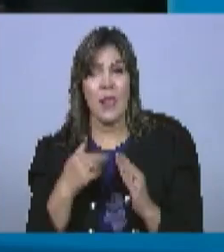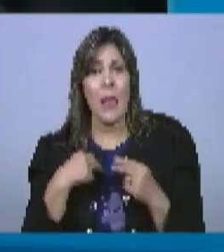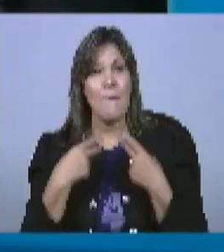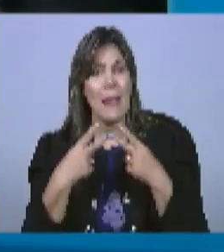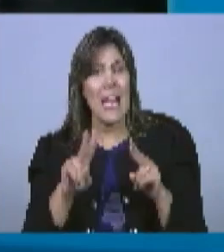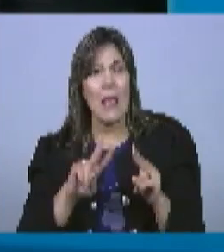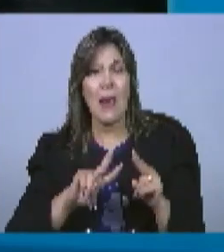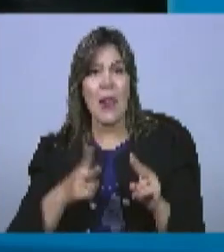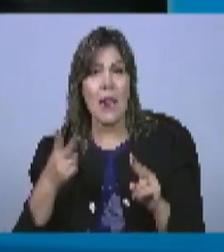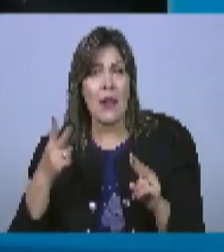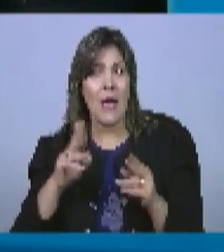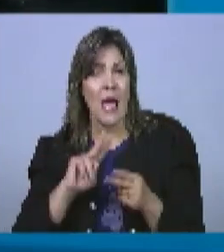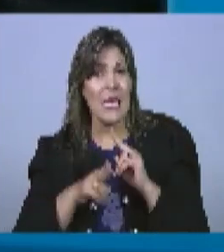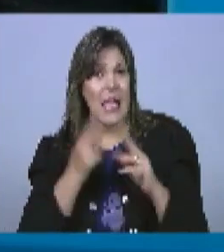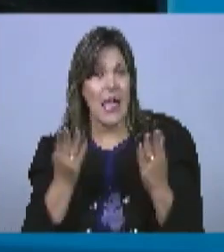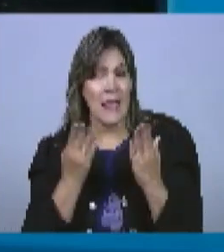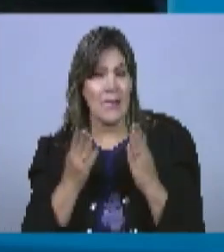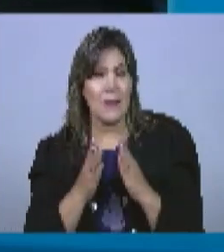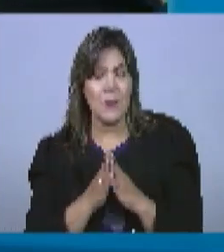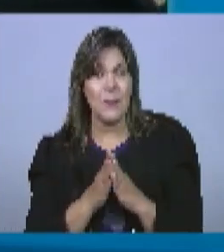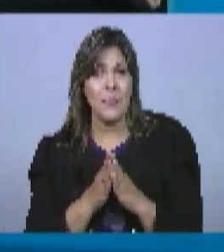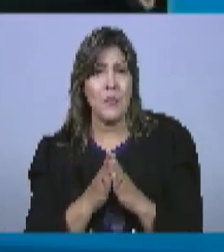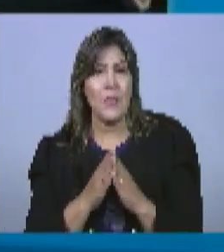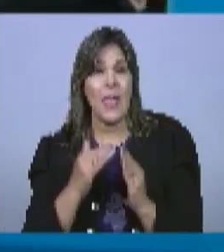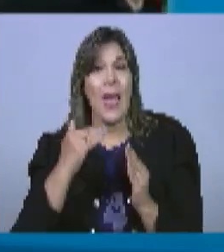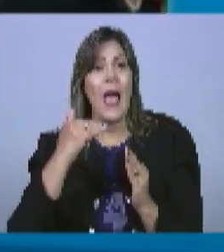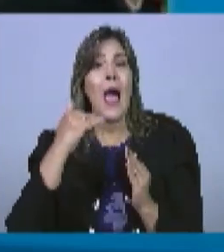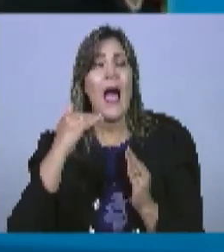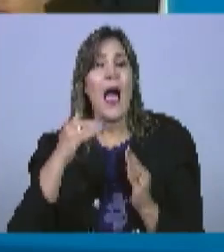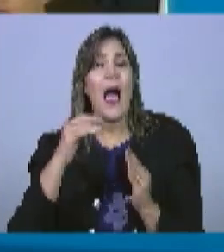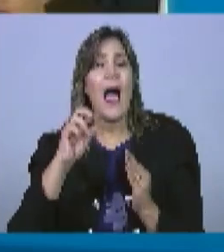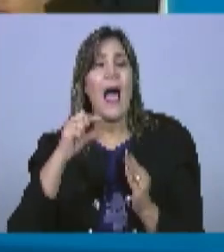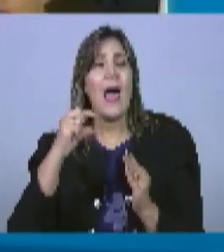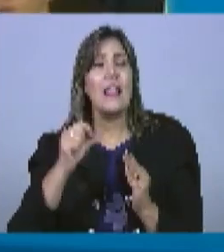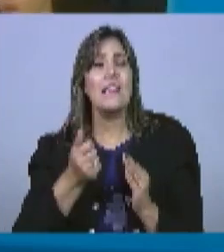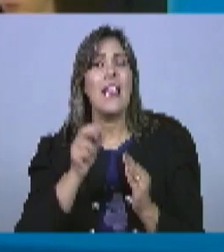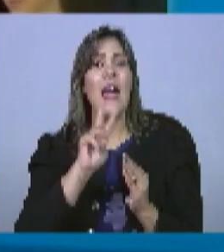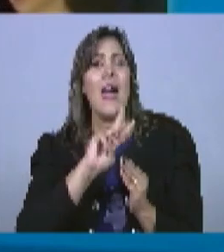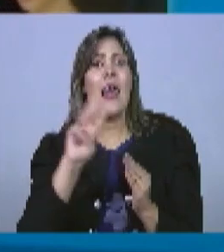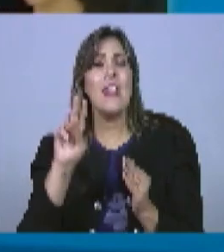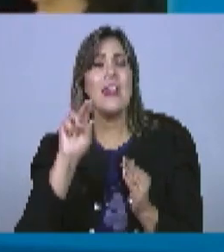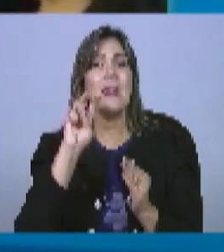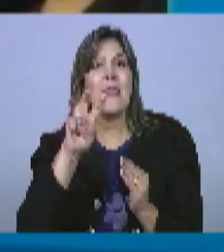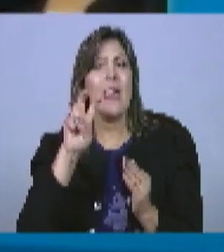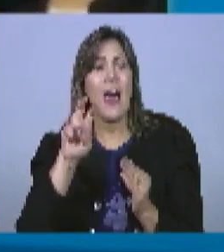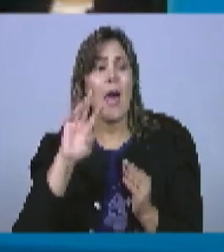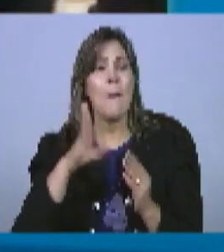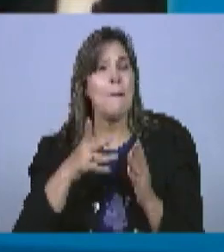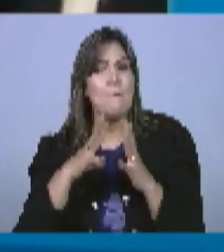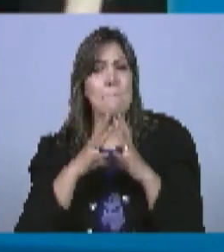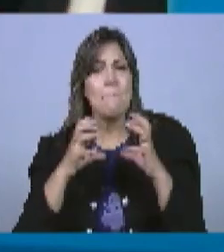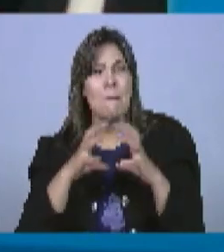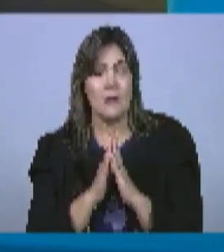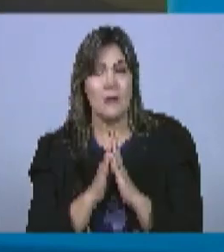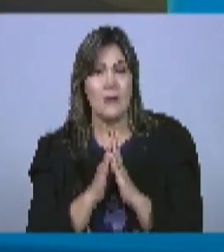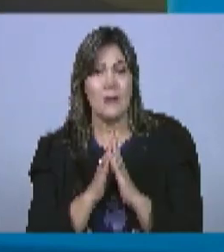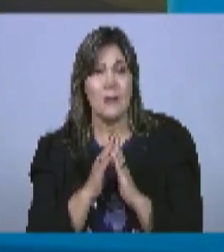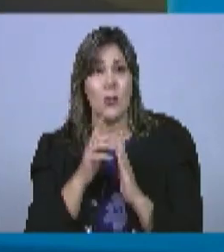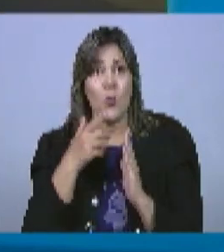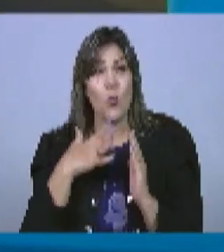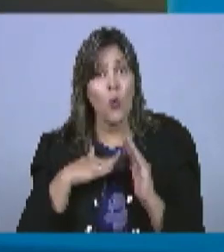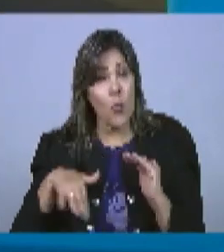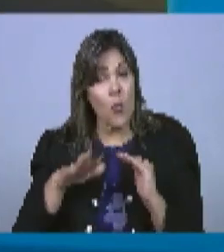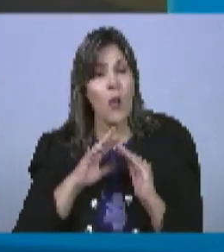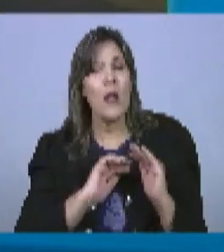لما اجي اتكلم على الحداثه ده مصطلح فلسفي انا مش عايز اضيع الوقت فيه لكن باختصار شديد يعني نحن